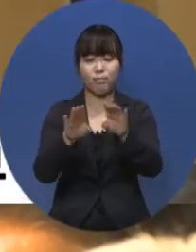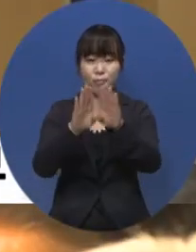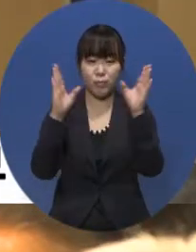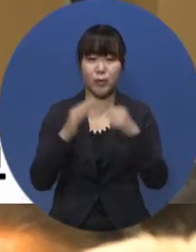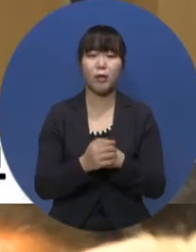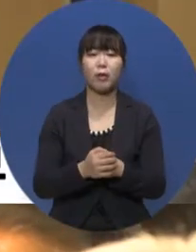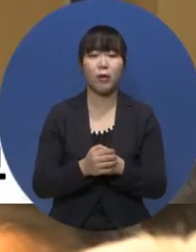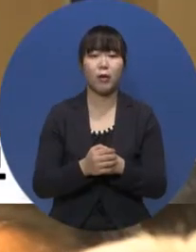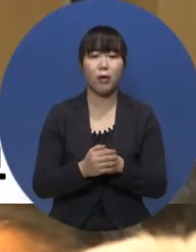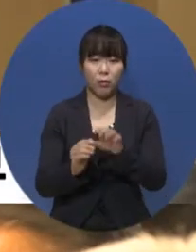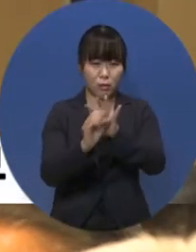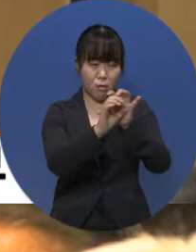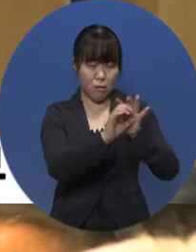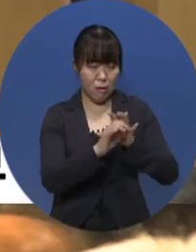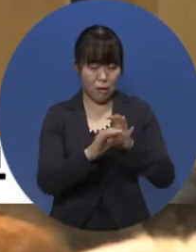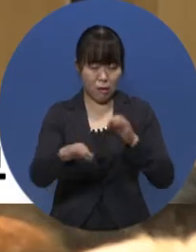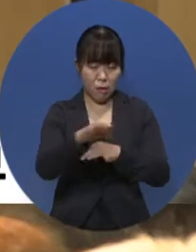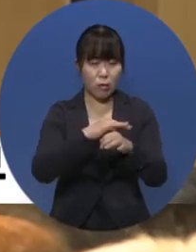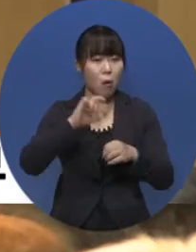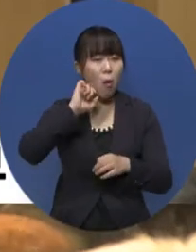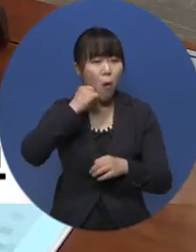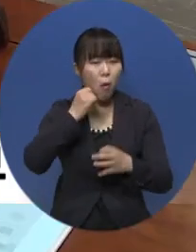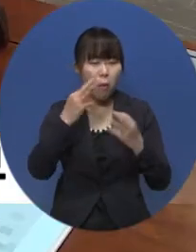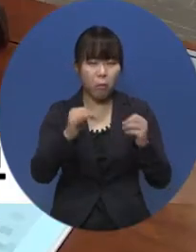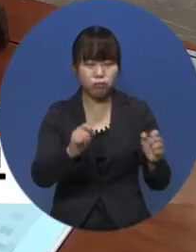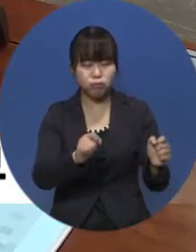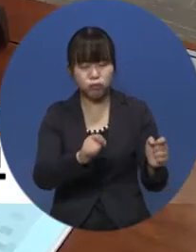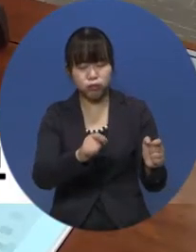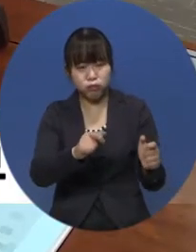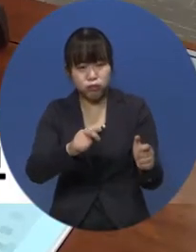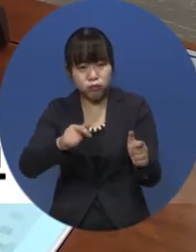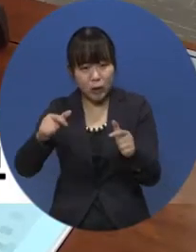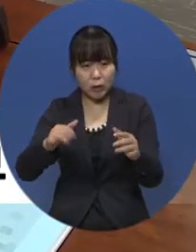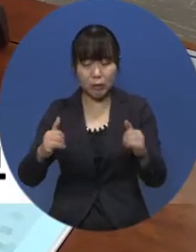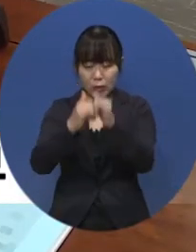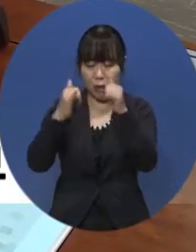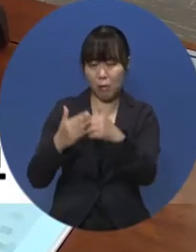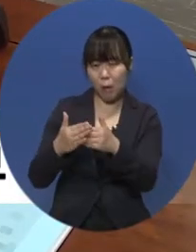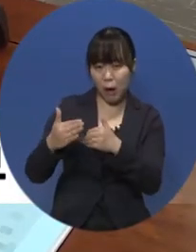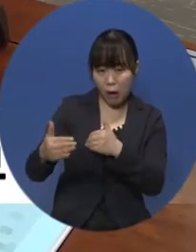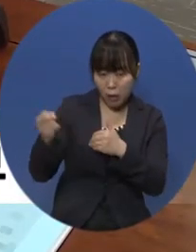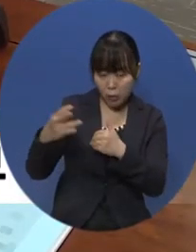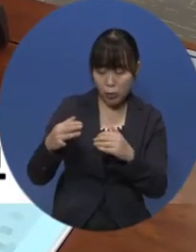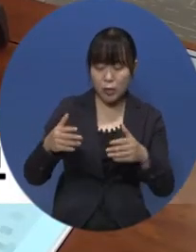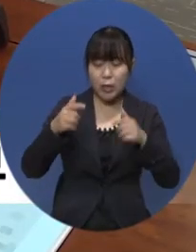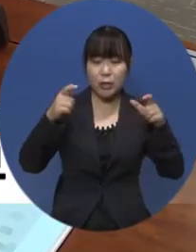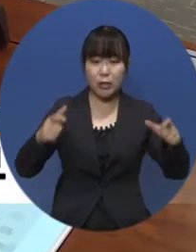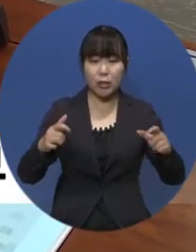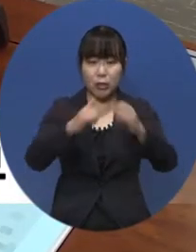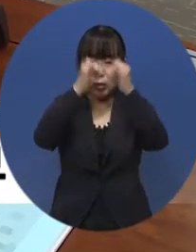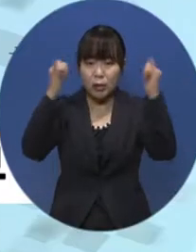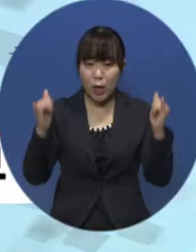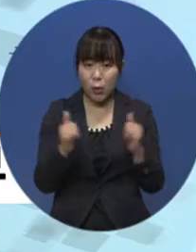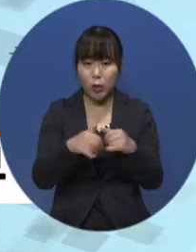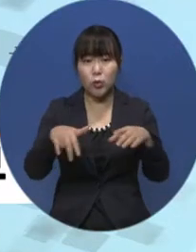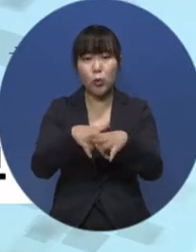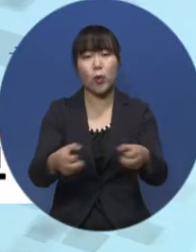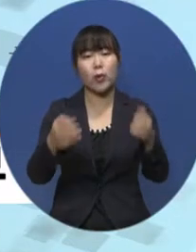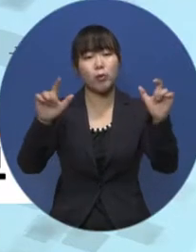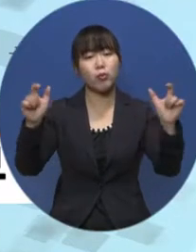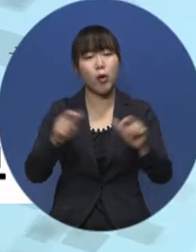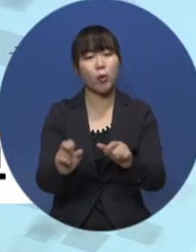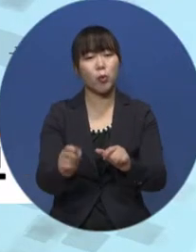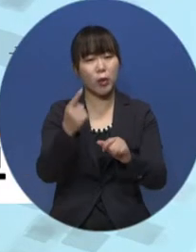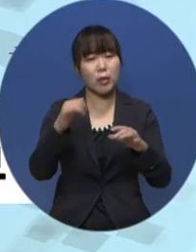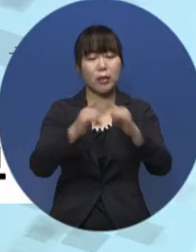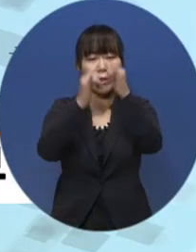측은 코로나19로 경제적 어려움이 가중되는 가운데 사회적 거리두기, 지역사회 종교 행사 감소 등이 사회